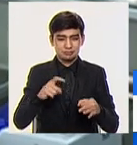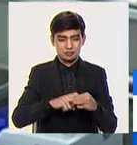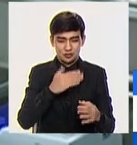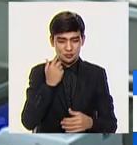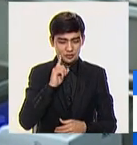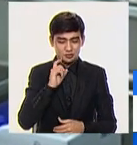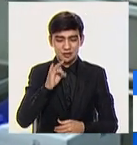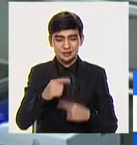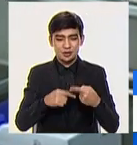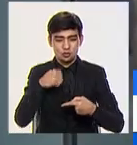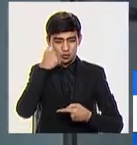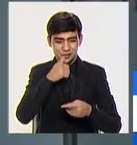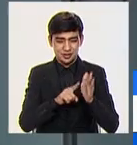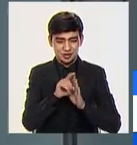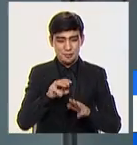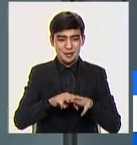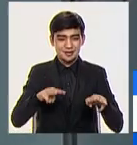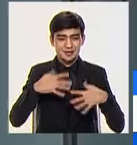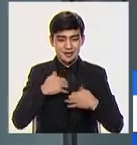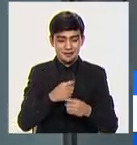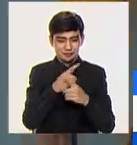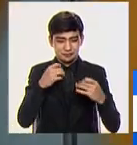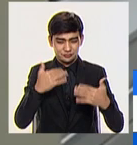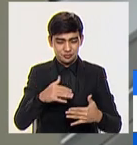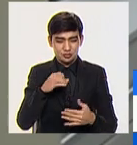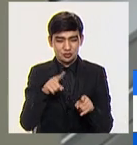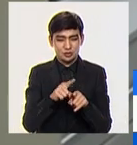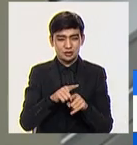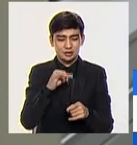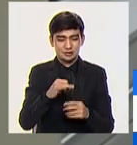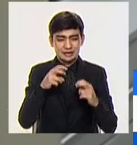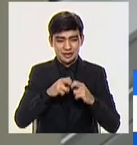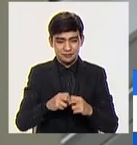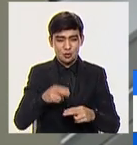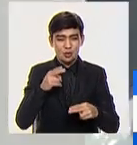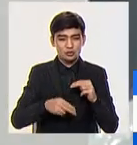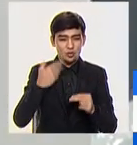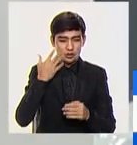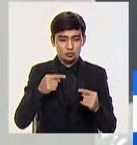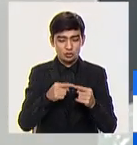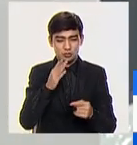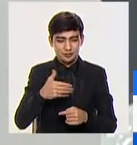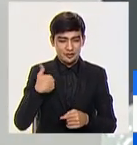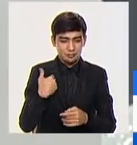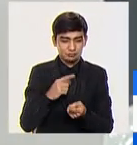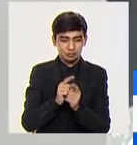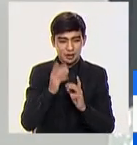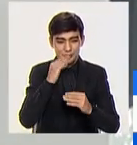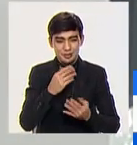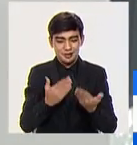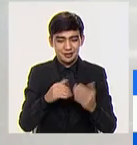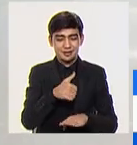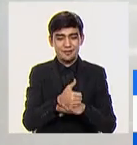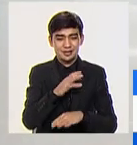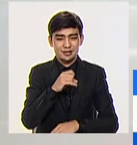начале следующего года в Минздраве обещают озвучить окончательные результаты исследования на коллективный иммунитет. Главный санитарный